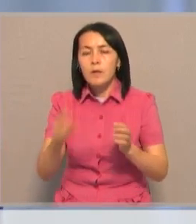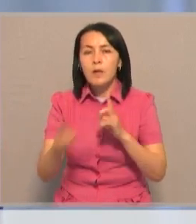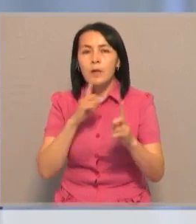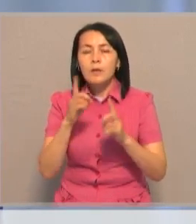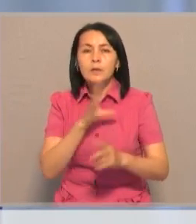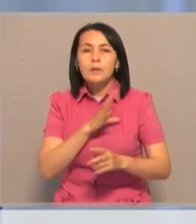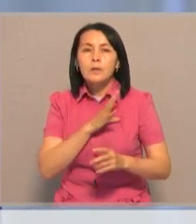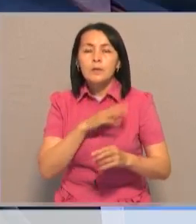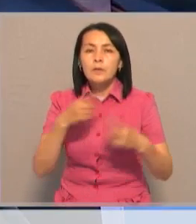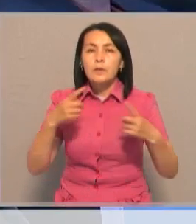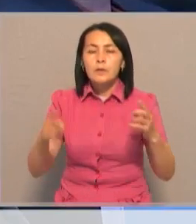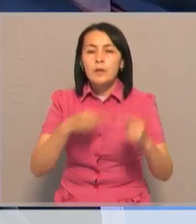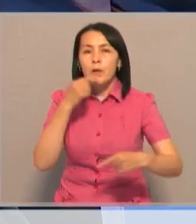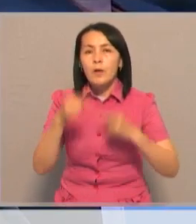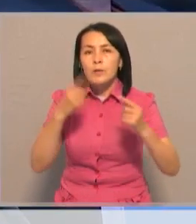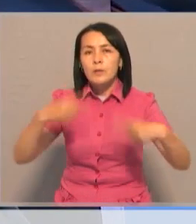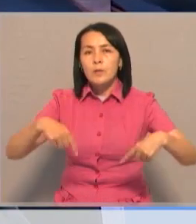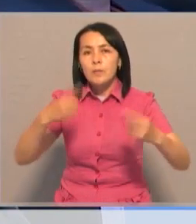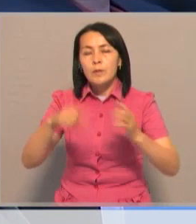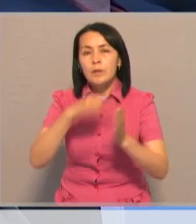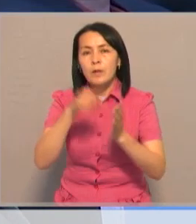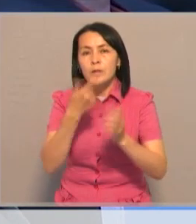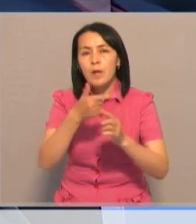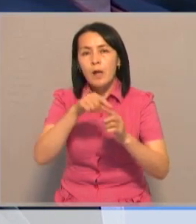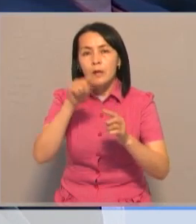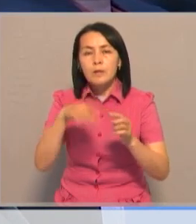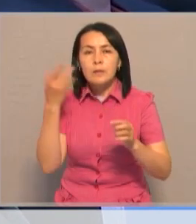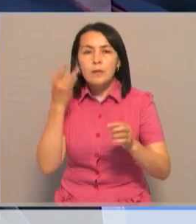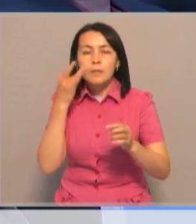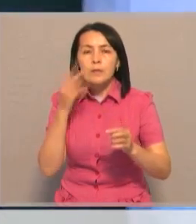совещании были всесторонне обсуждены поднятые вопросы, которые находятся на